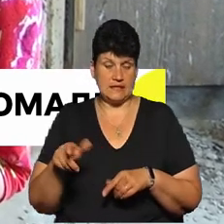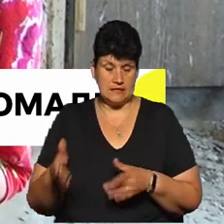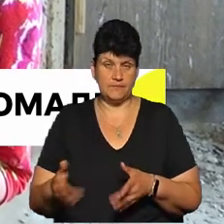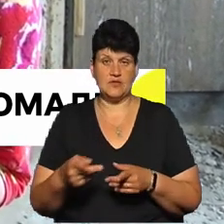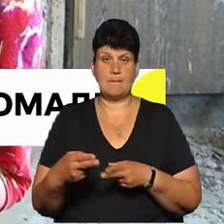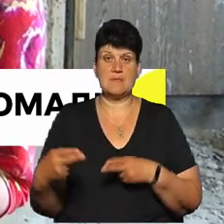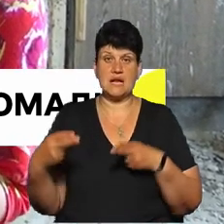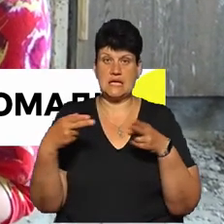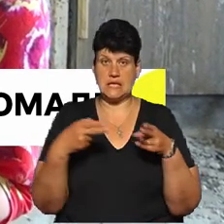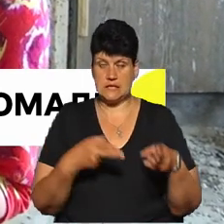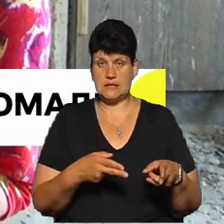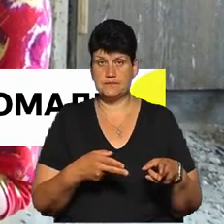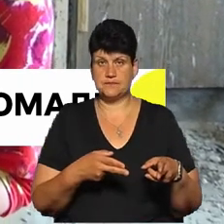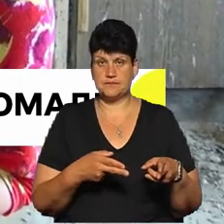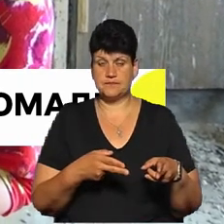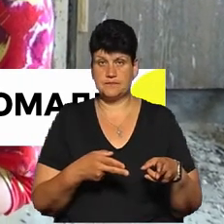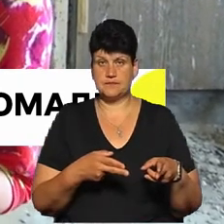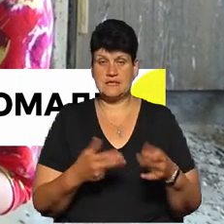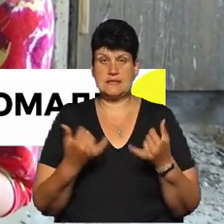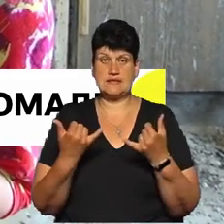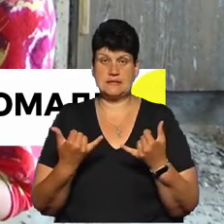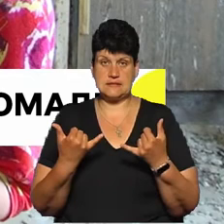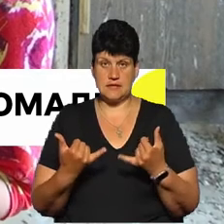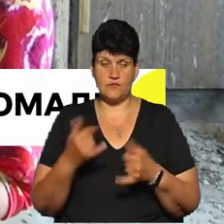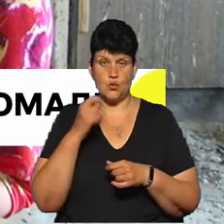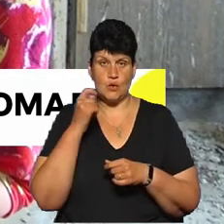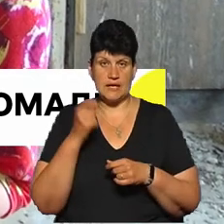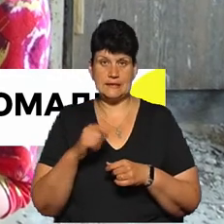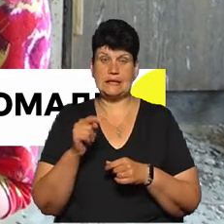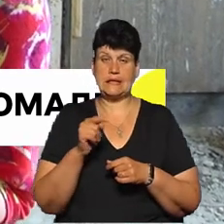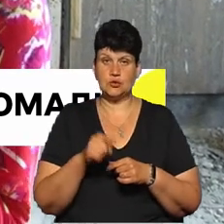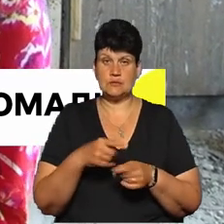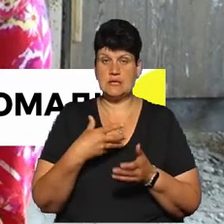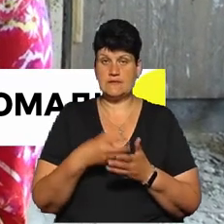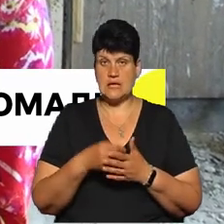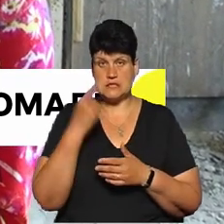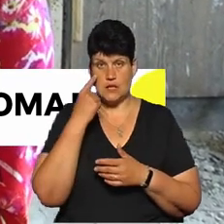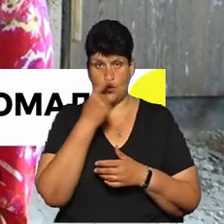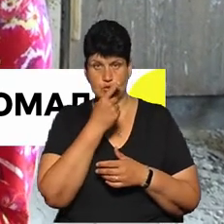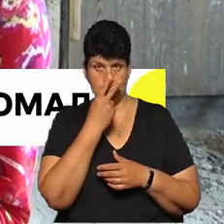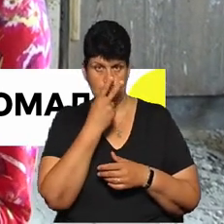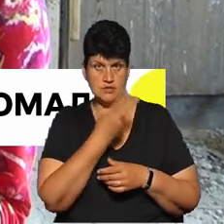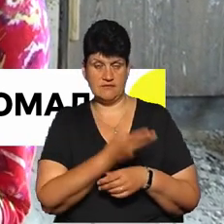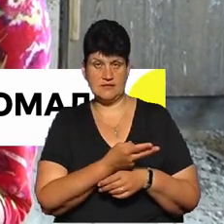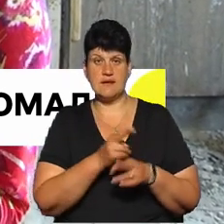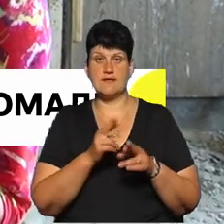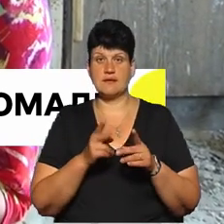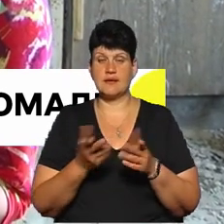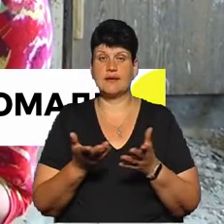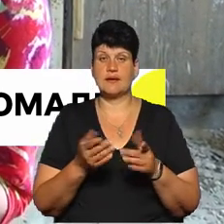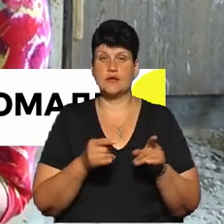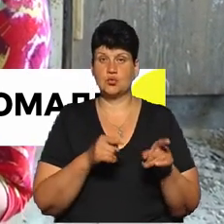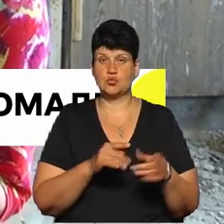приїхали безпосередньо зараз в Україну для того, щоб на власні очі подивитися, який тут стан і